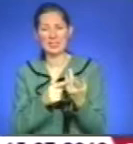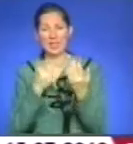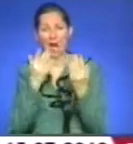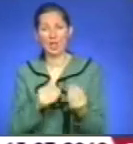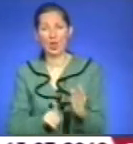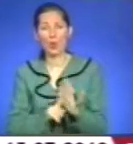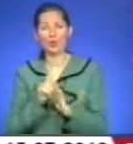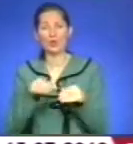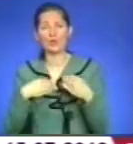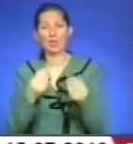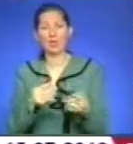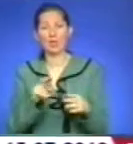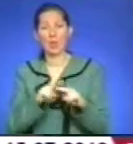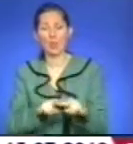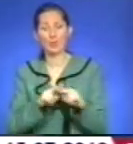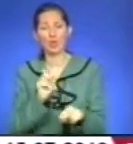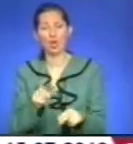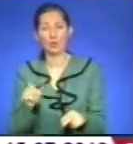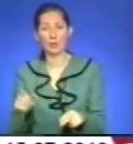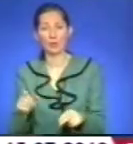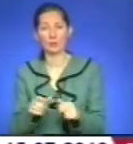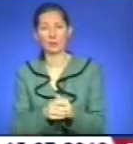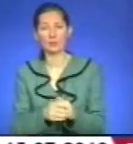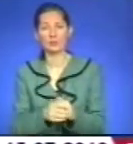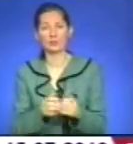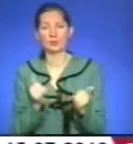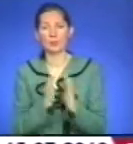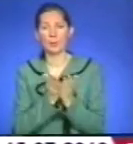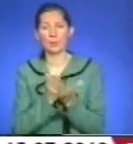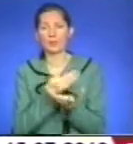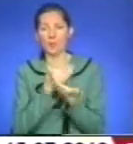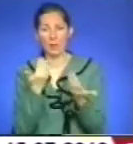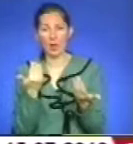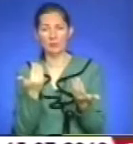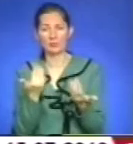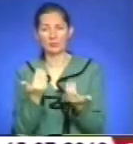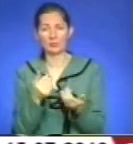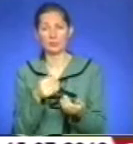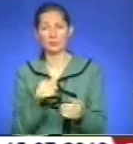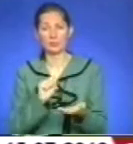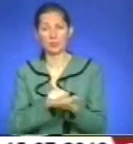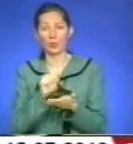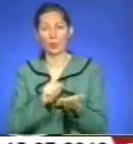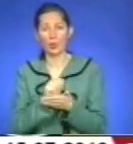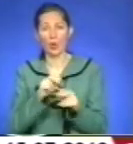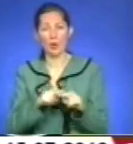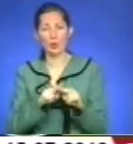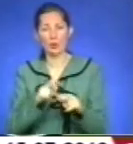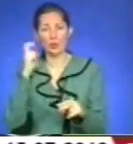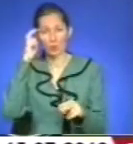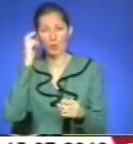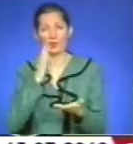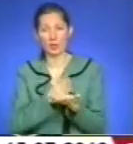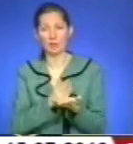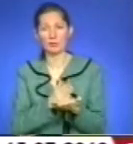почнуть видавати паспорти громадянам. Нестачі бланків зараз немає, друк паспортів у Києві йде.